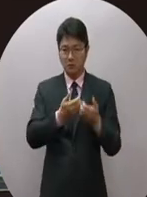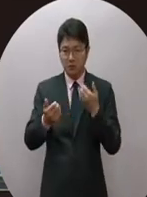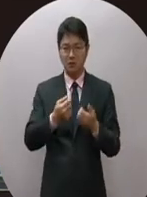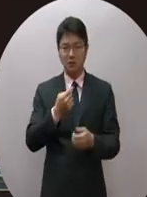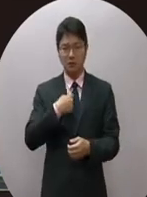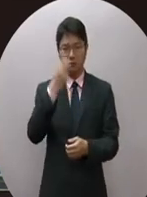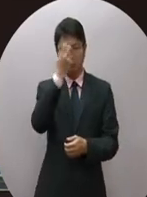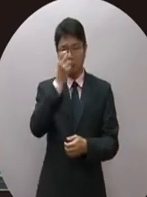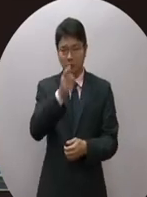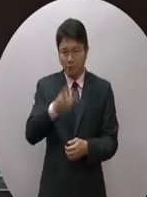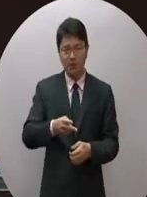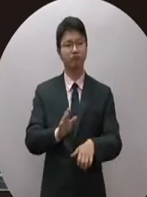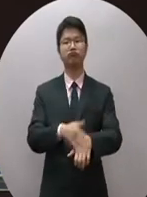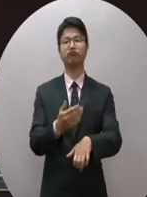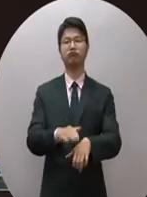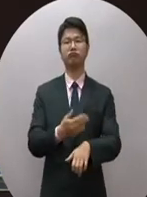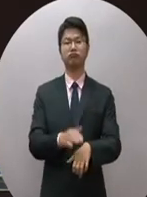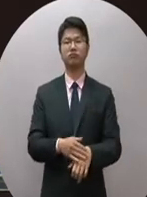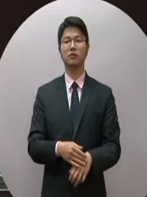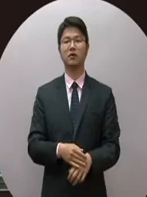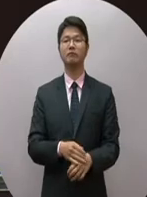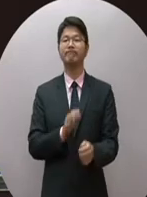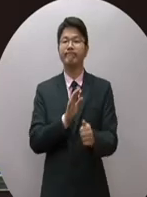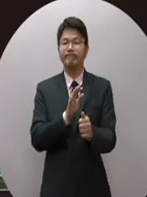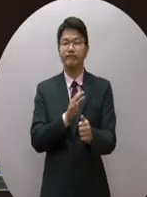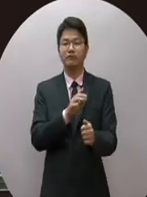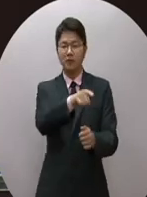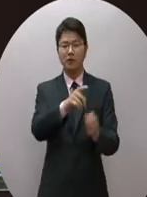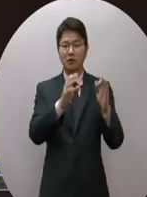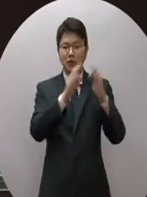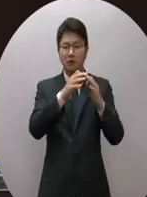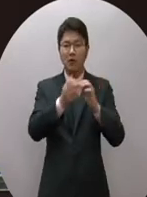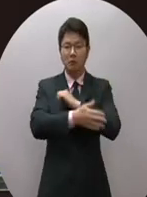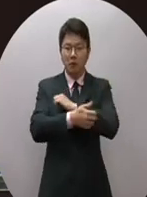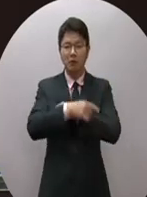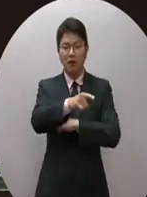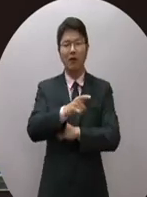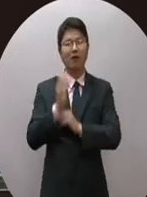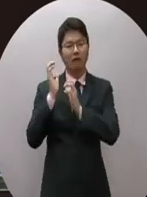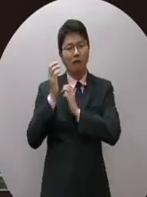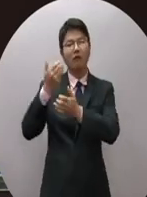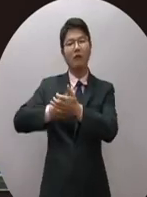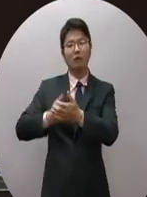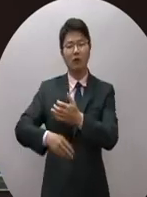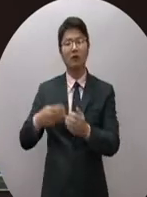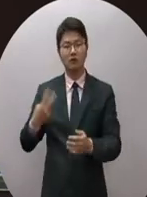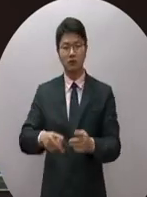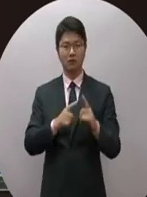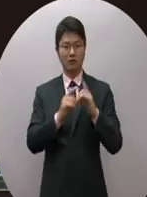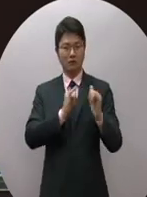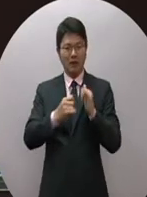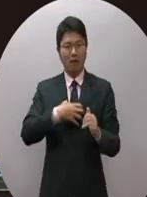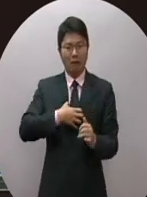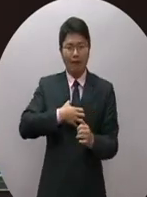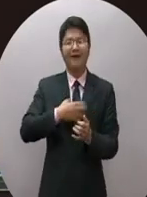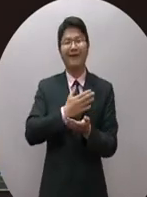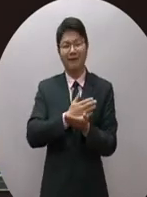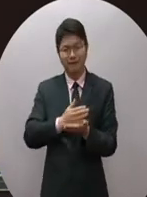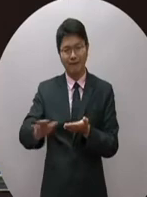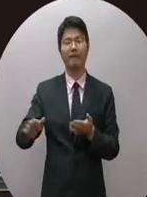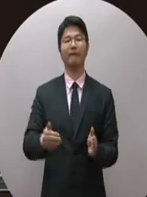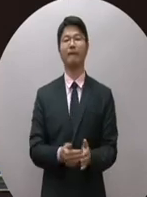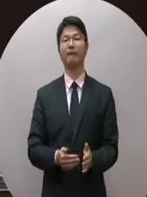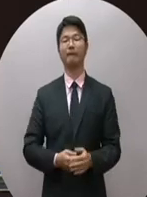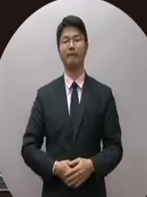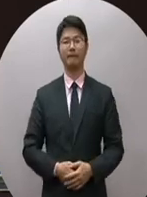填写，不但减轻了银行员的负担，也立刻平息了民怨。为了